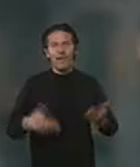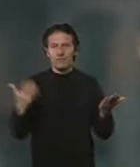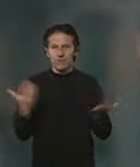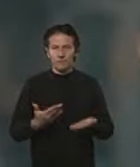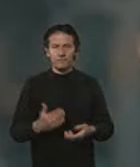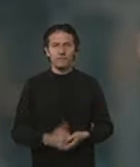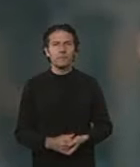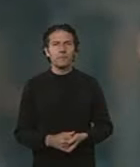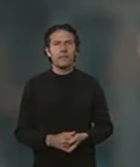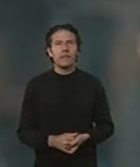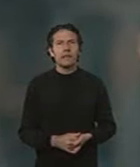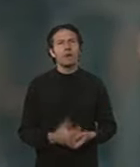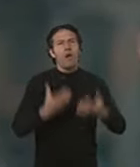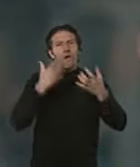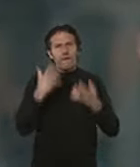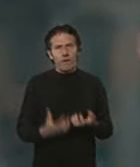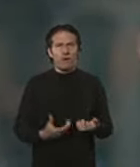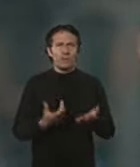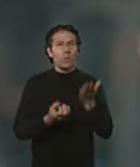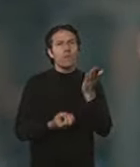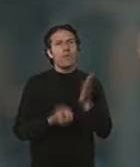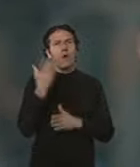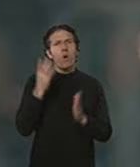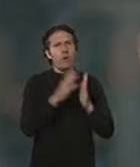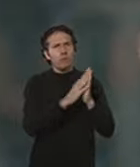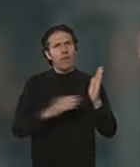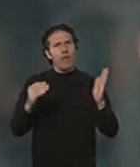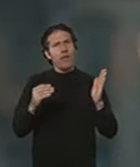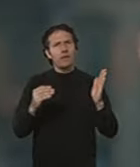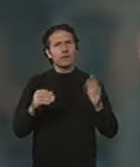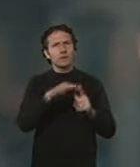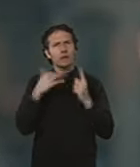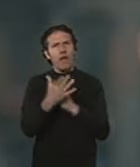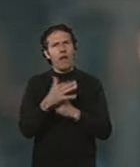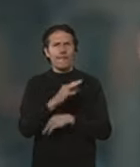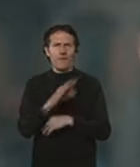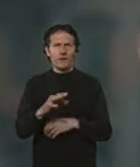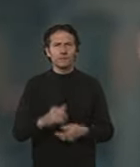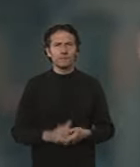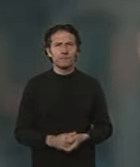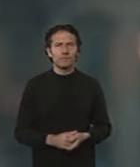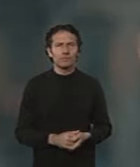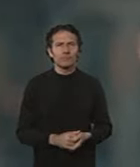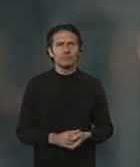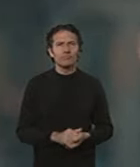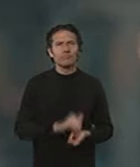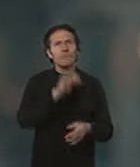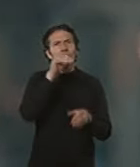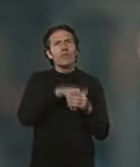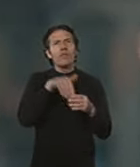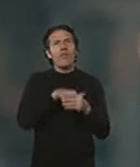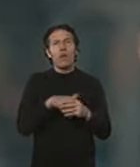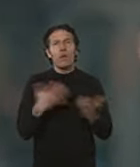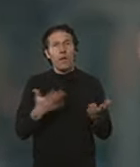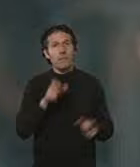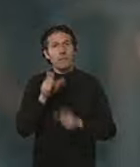enfin je veux à nouveau modèle social français où ceux qui ont